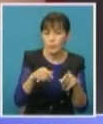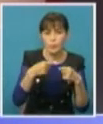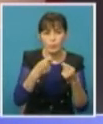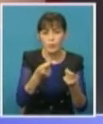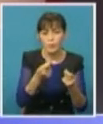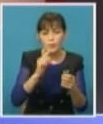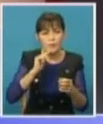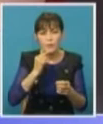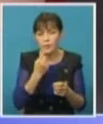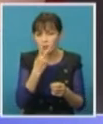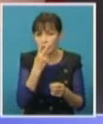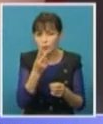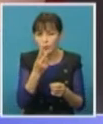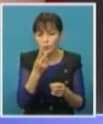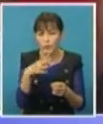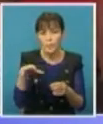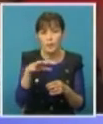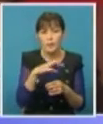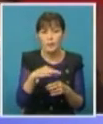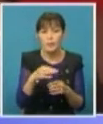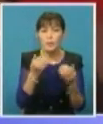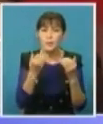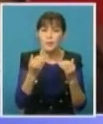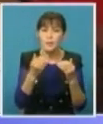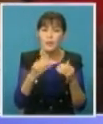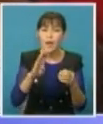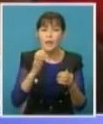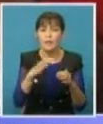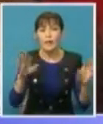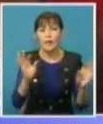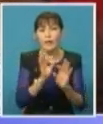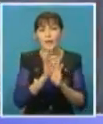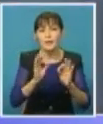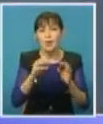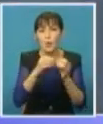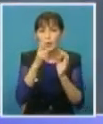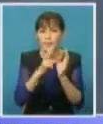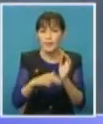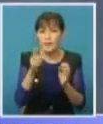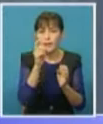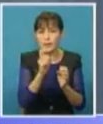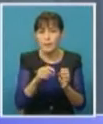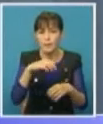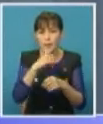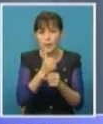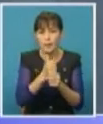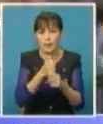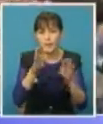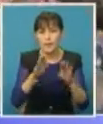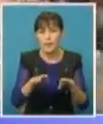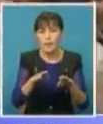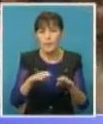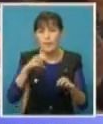қиындаған кезде сәл қиналып қалдық, ойымыз бір жерден шыққан жоқ. Осылайша Әділбек әндерін әуелете шырқаған 18 үміткер арасынан бас жүлде теріскейдің